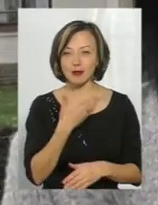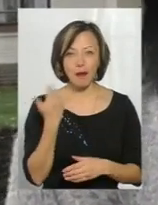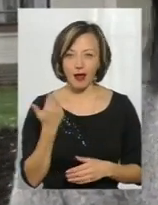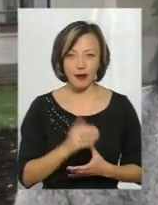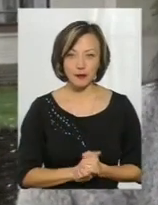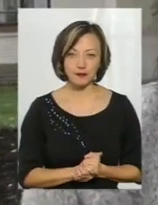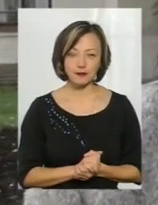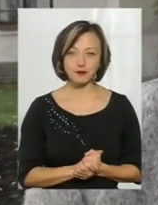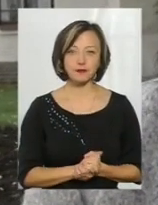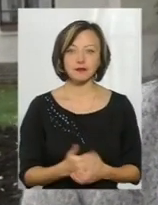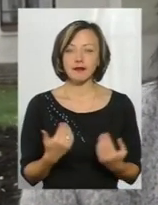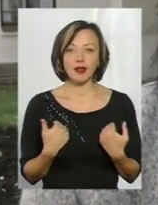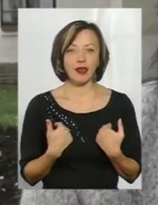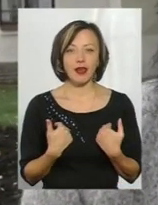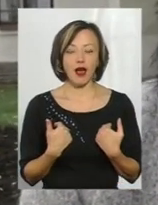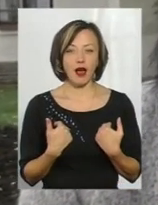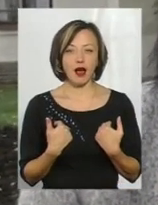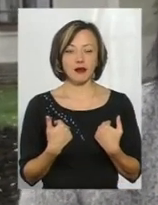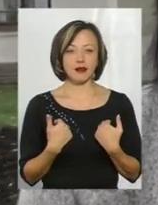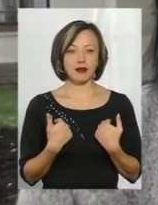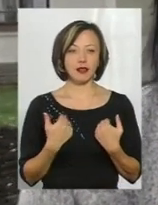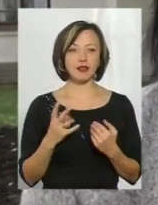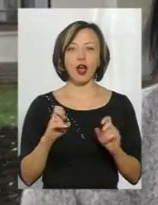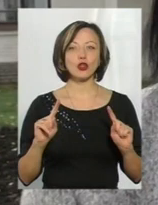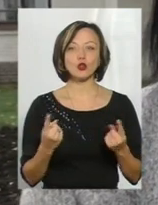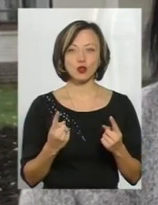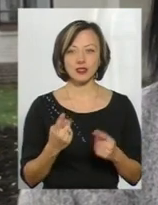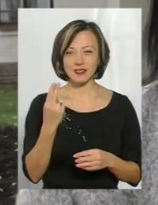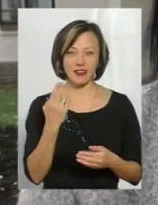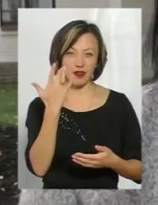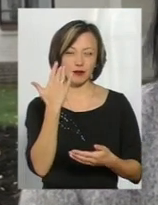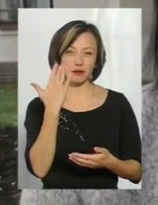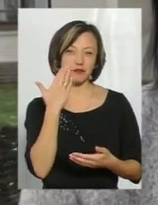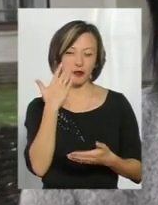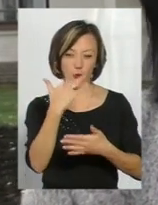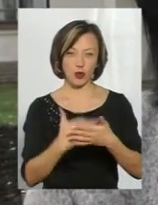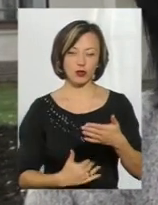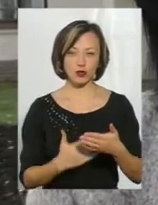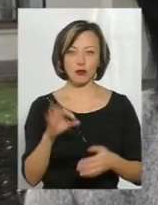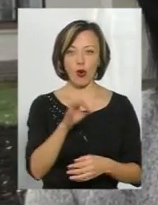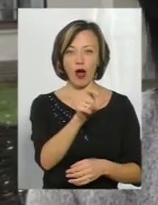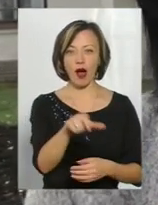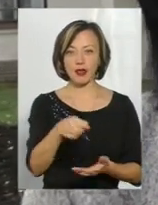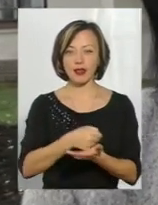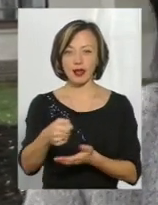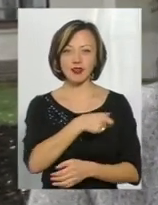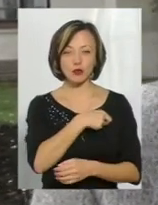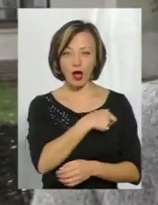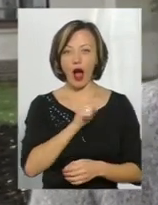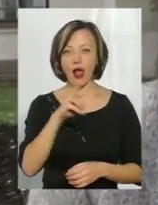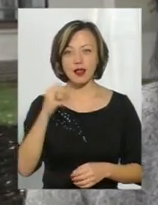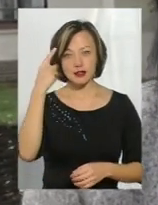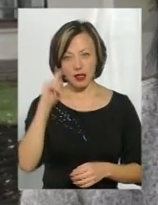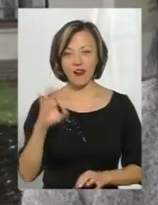немає. Я не дуже в цифрах орієнтуюся зараз стосовно кандидатів в депутати, але я знаю,